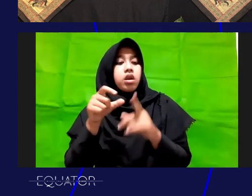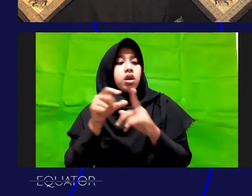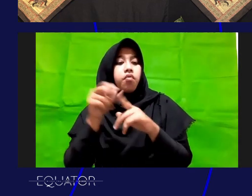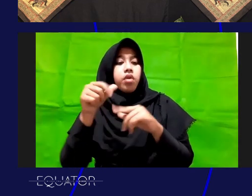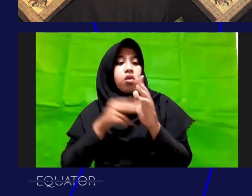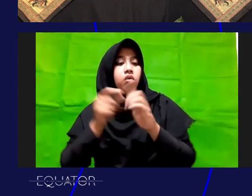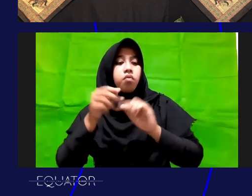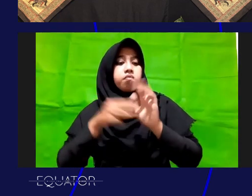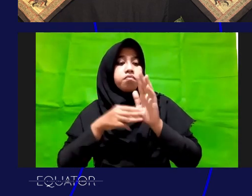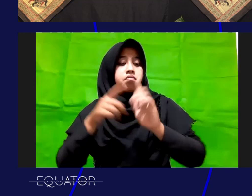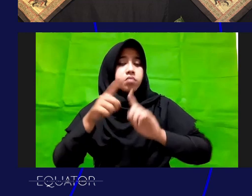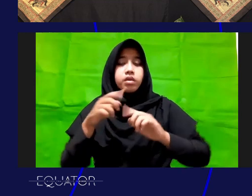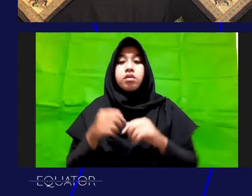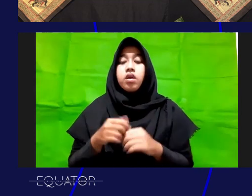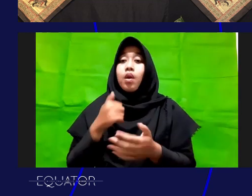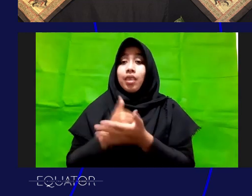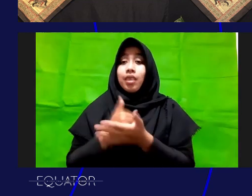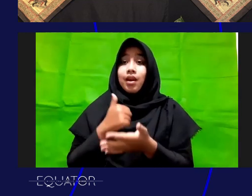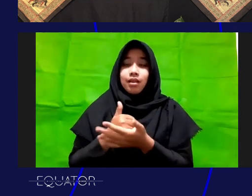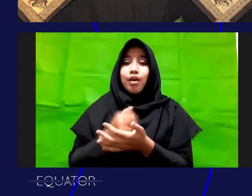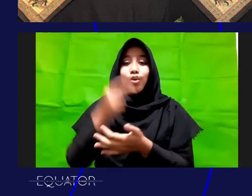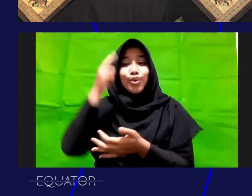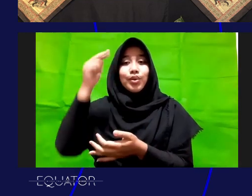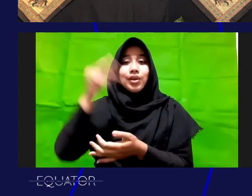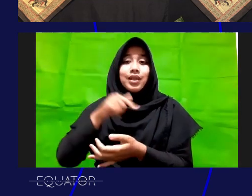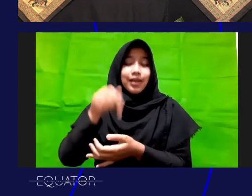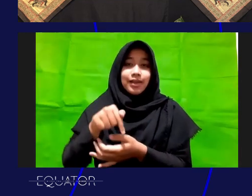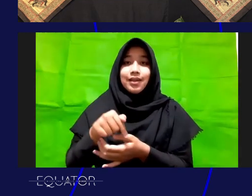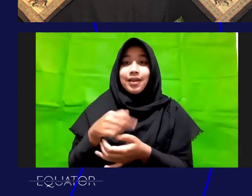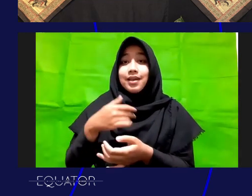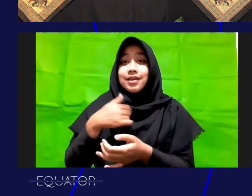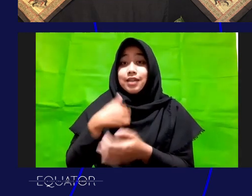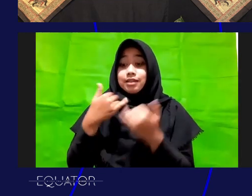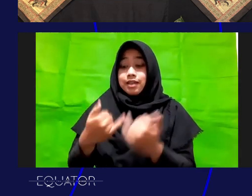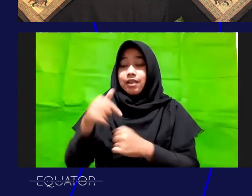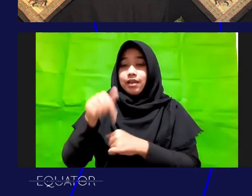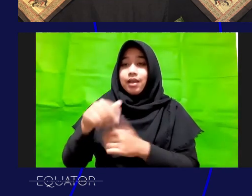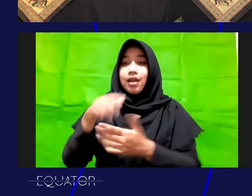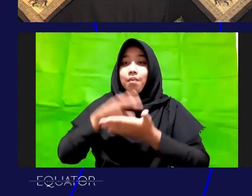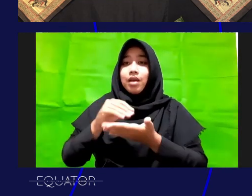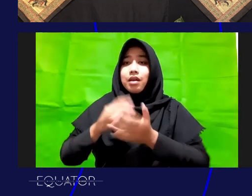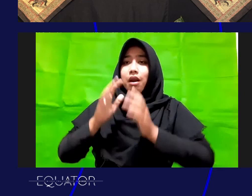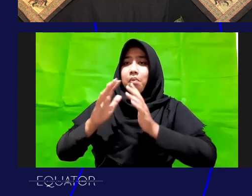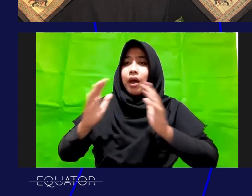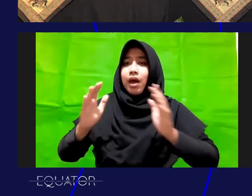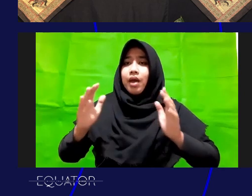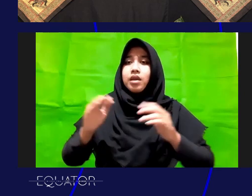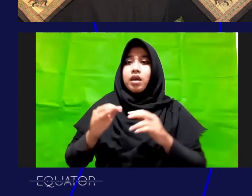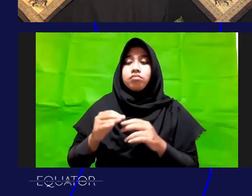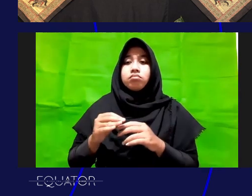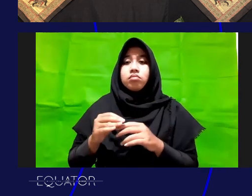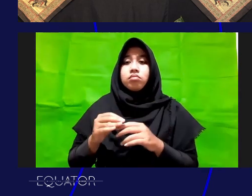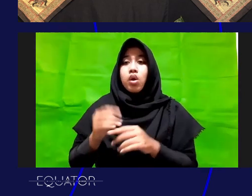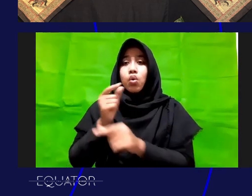Padahal bagi kita, justru saya saat ini belajar banyak kepada mentor-mentor seniman lama yang tidak pernah keluar negeri